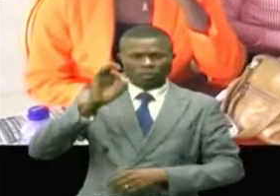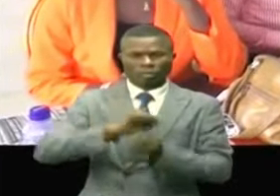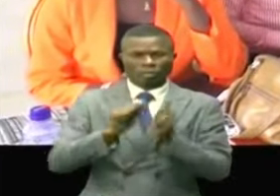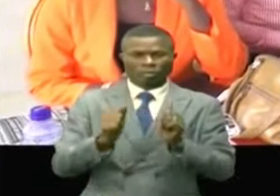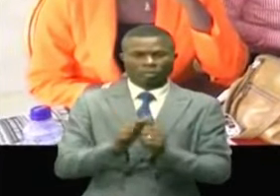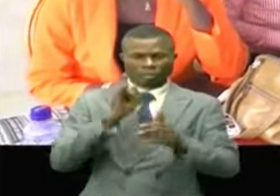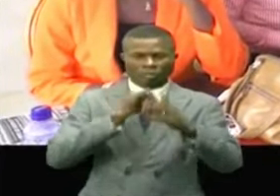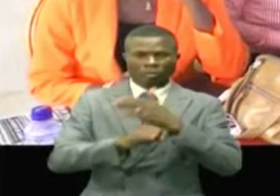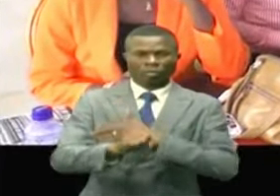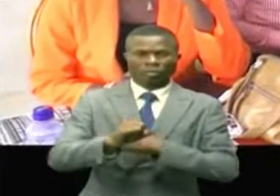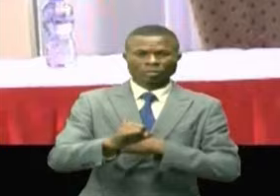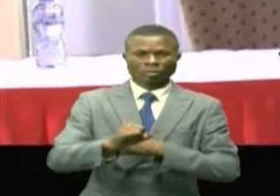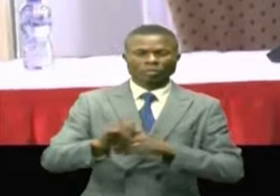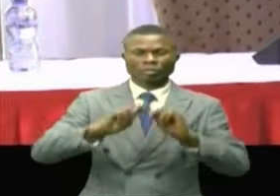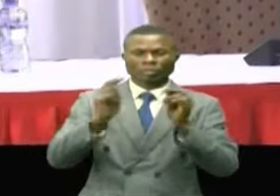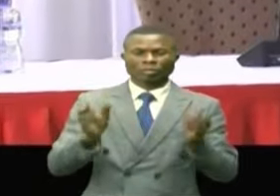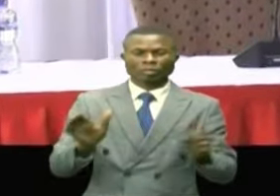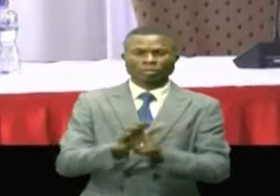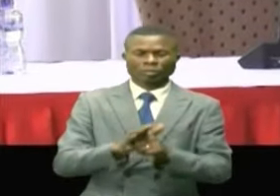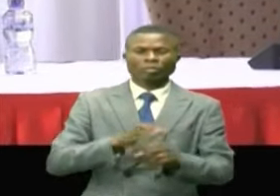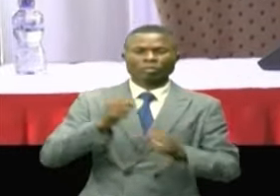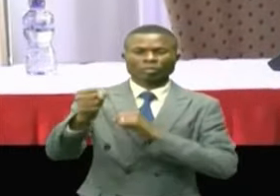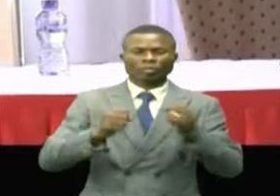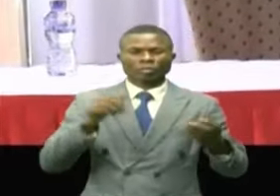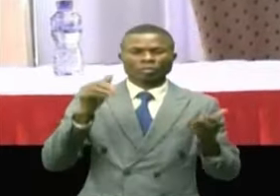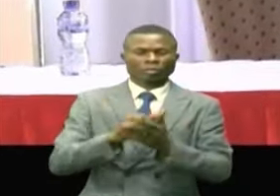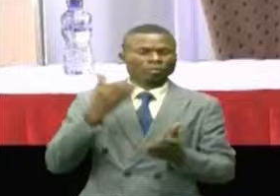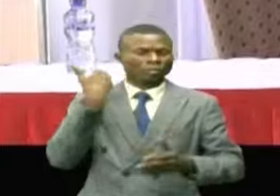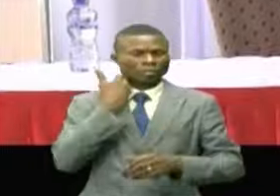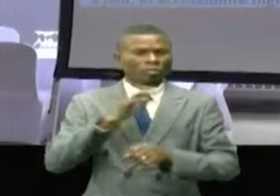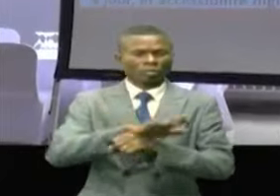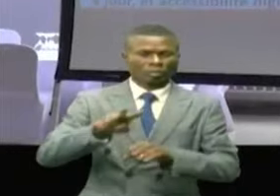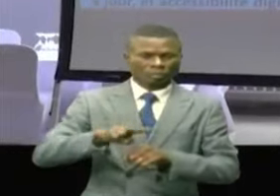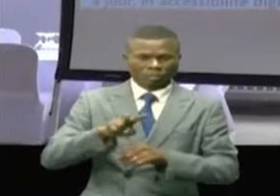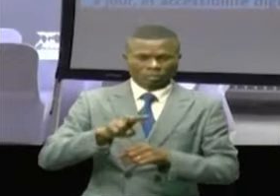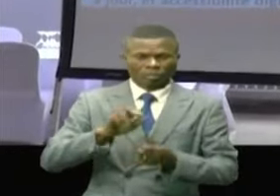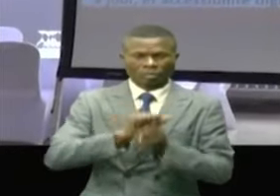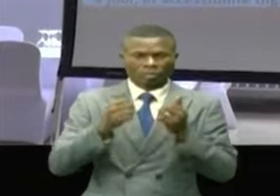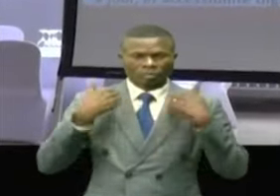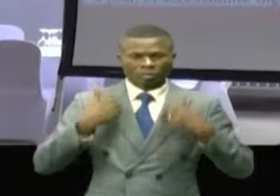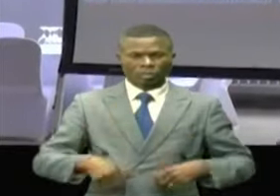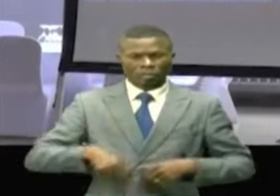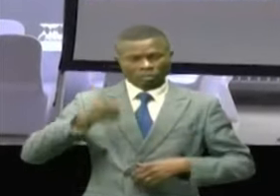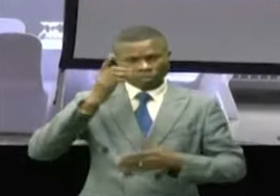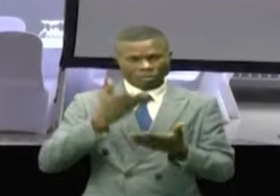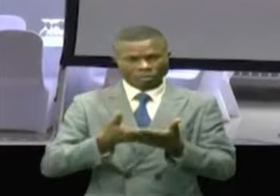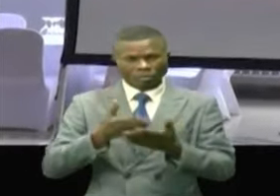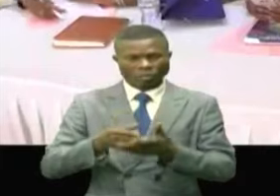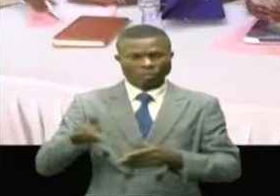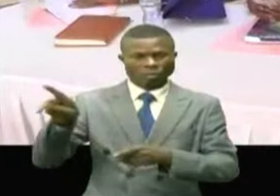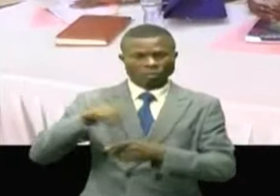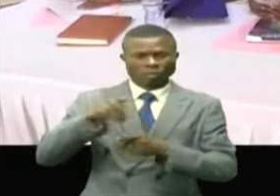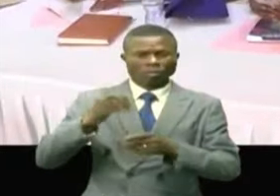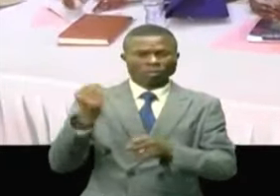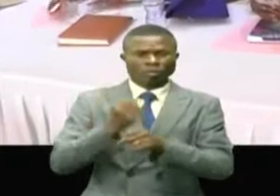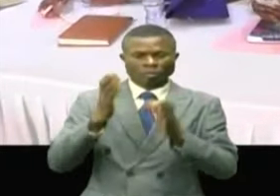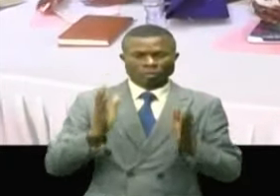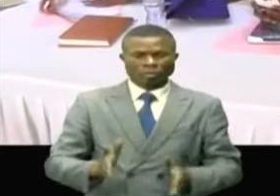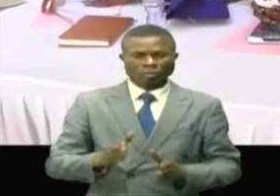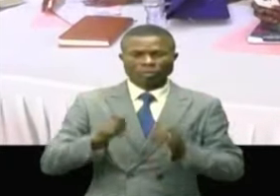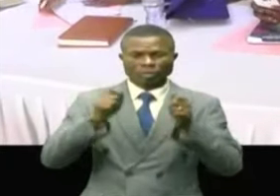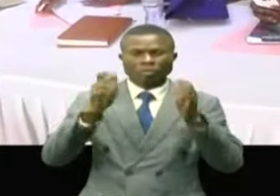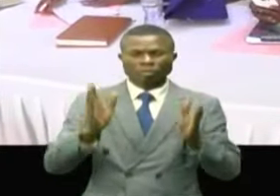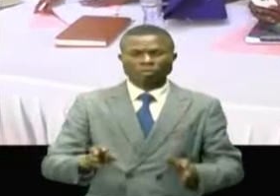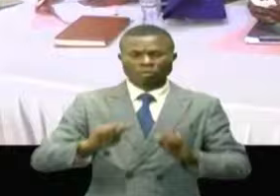d'intégration du paquet complet dans la lutte contre la covid dans les soins de santé primaires les professionnels de médiia membres du